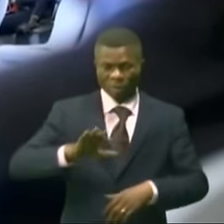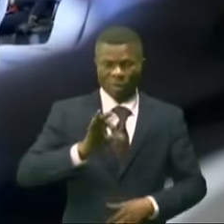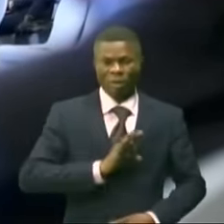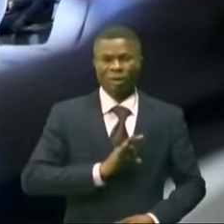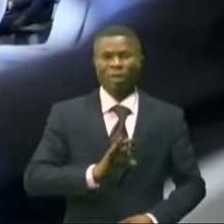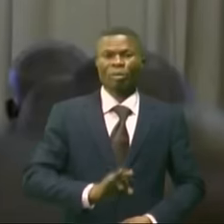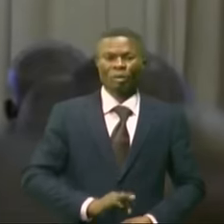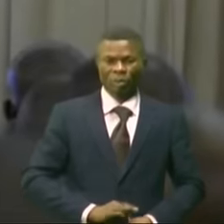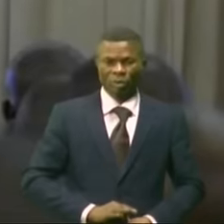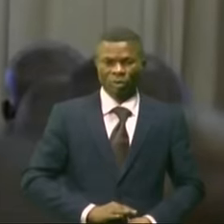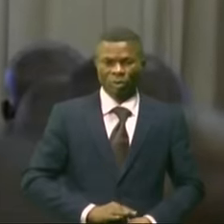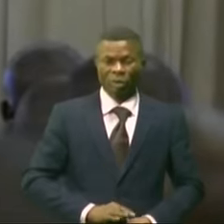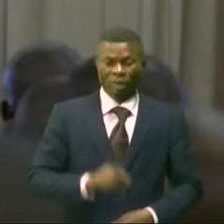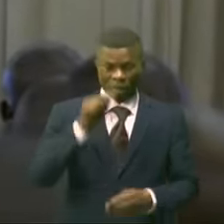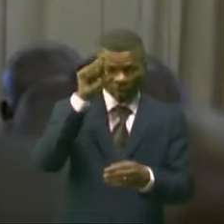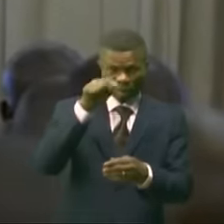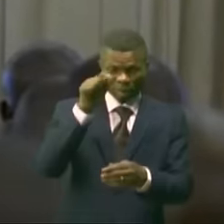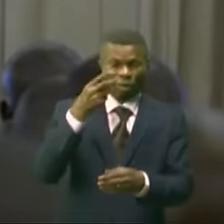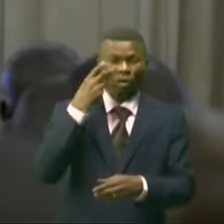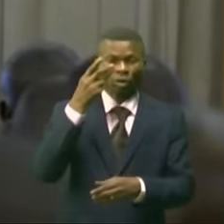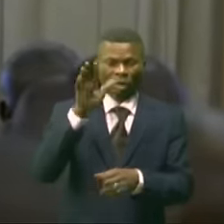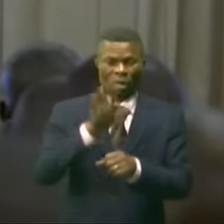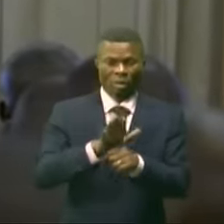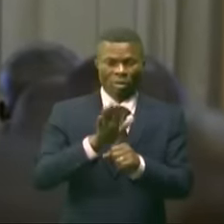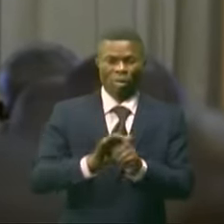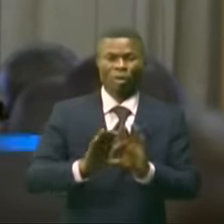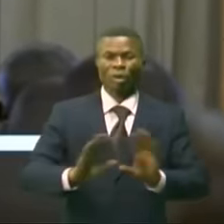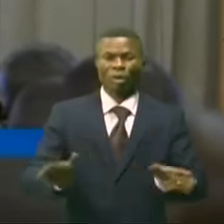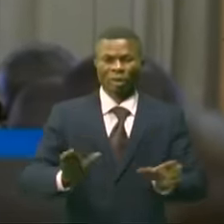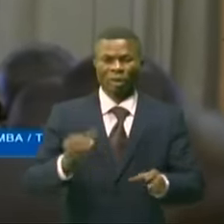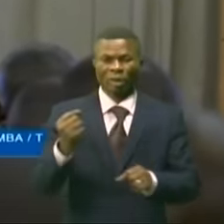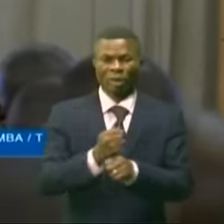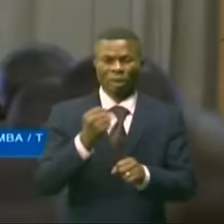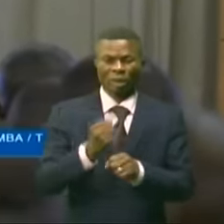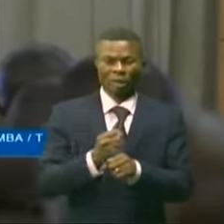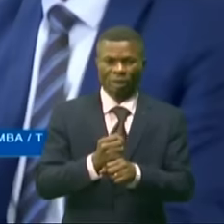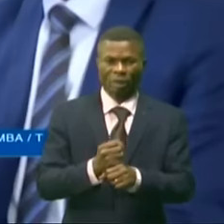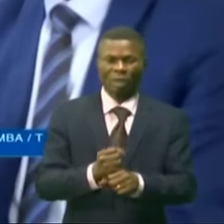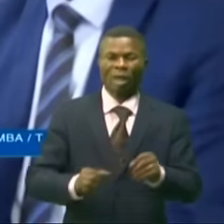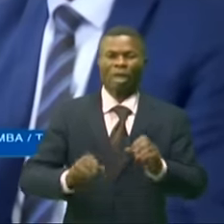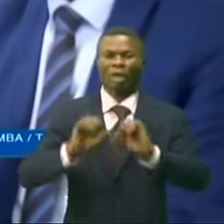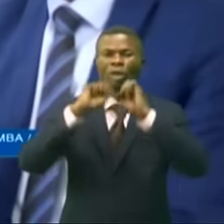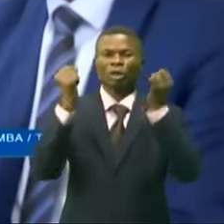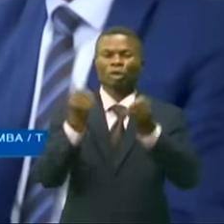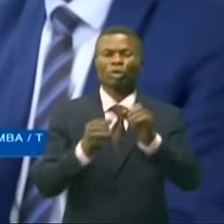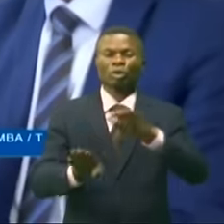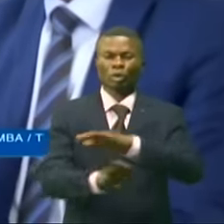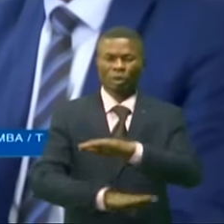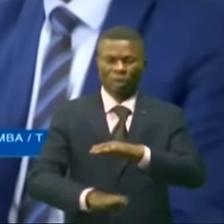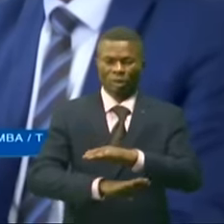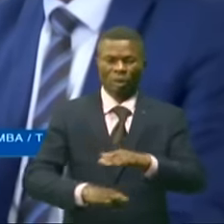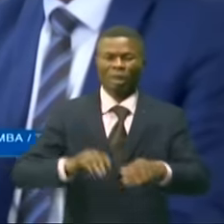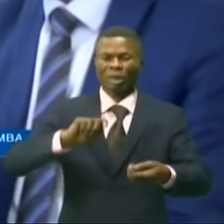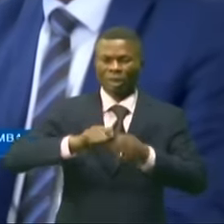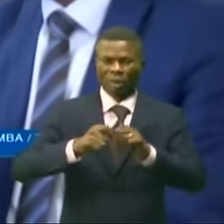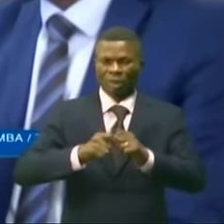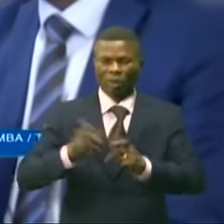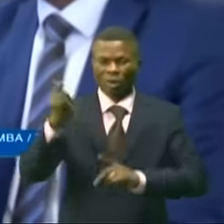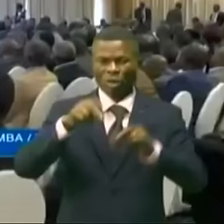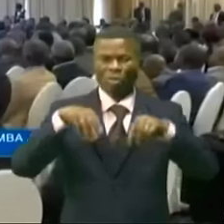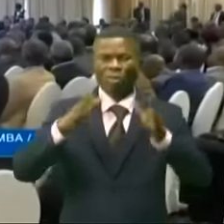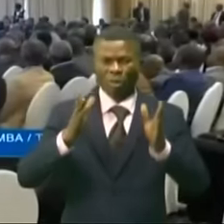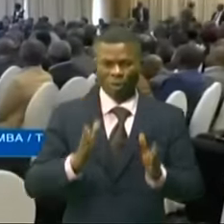tisekedi tilombo est d'avoir plus d'accès aux services sociaux de base il s'agit de réhabiliter le citoyen